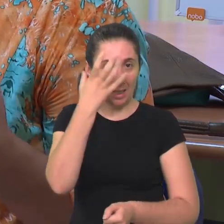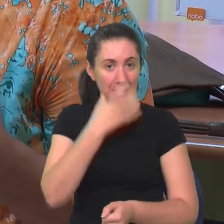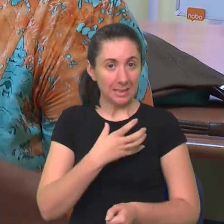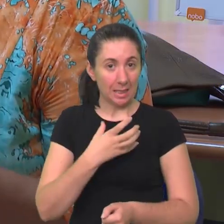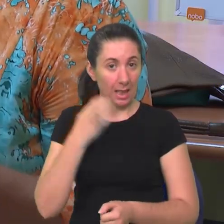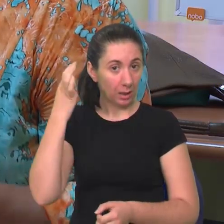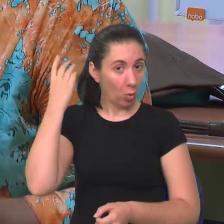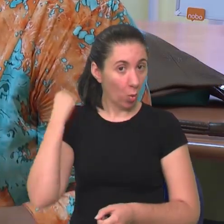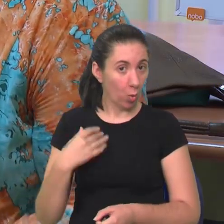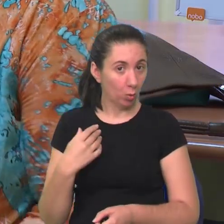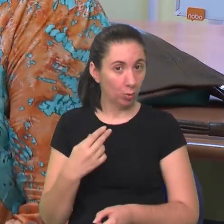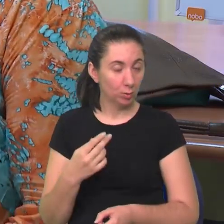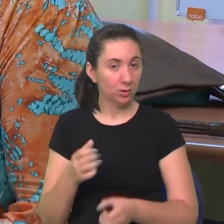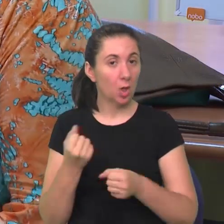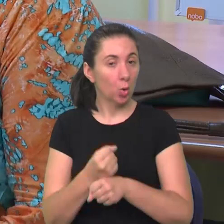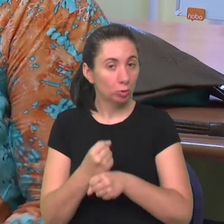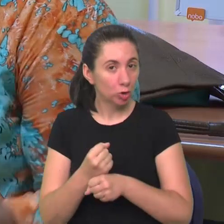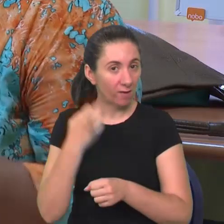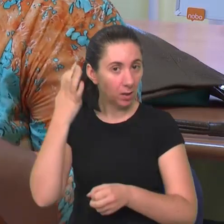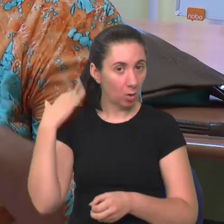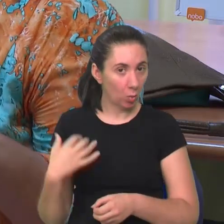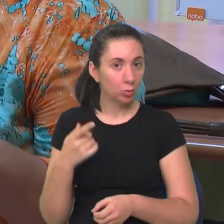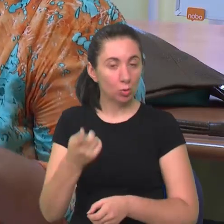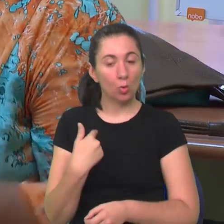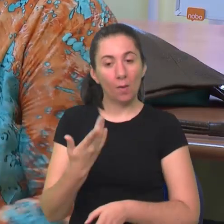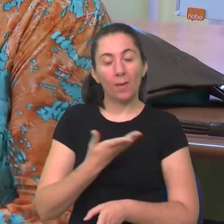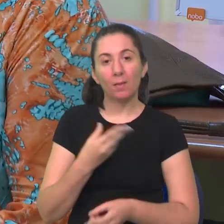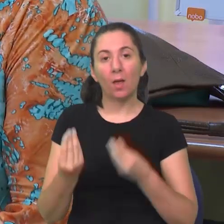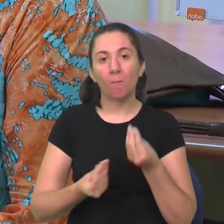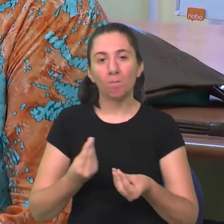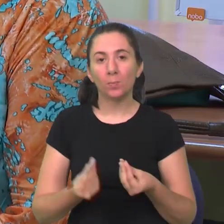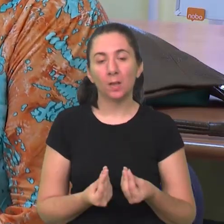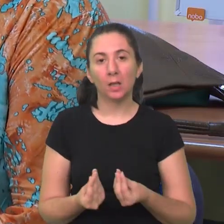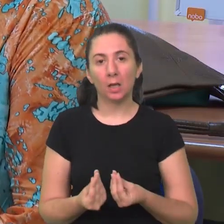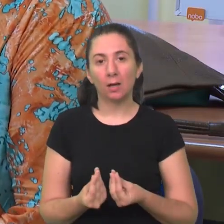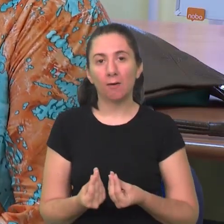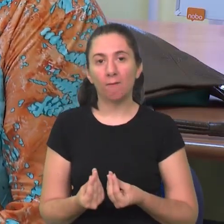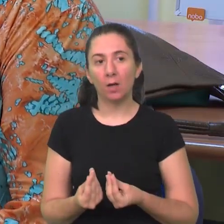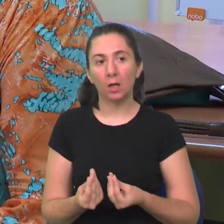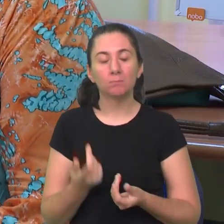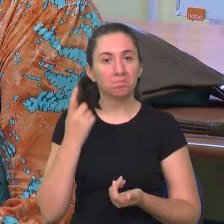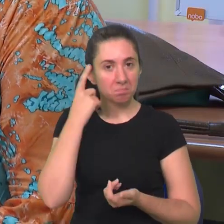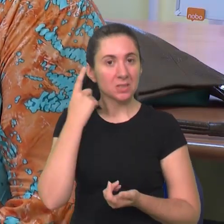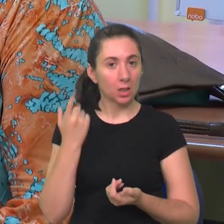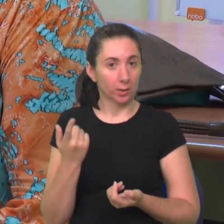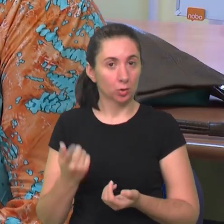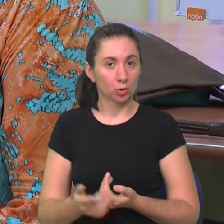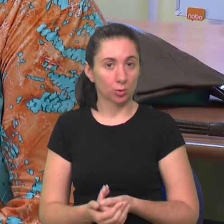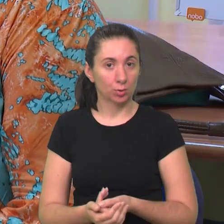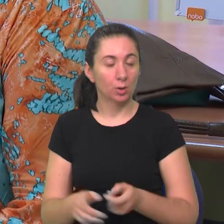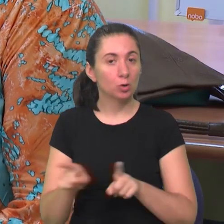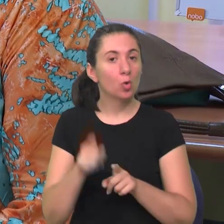te naše kose, higijena, održavanje, nama daje i neki onako značaj. A osim